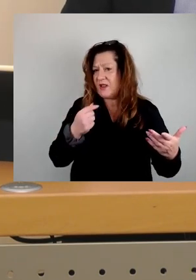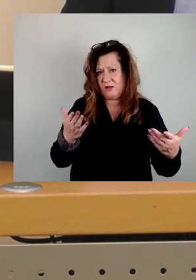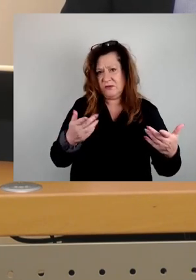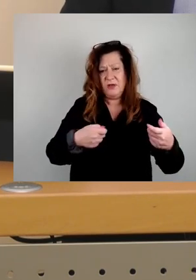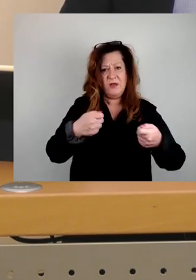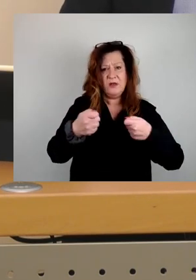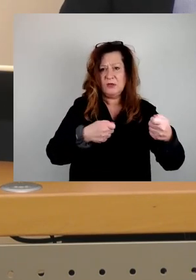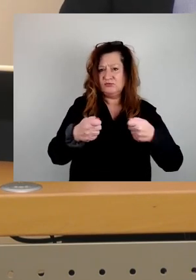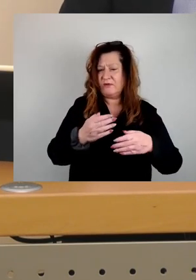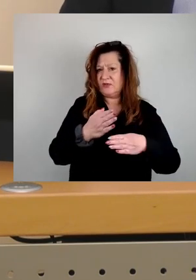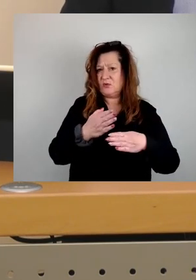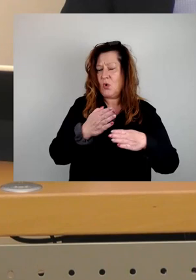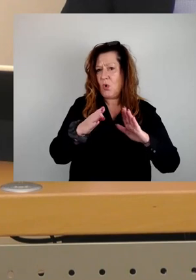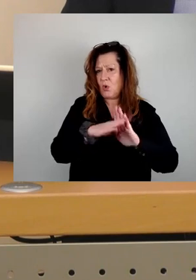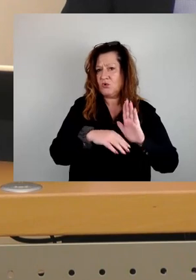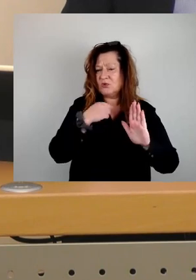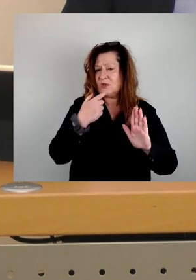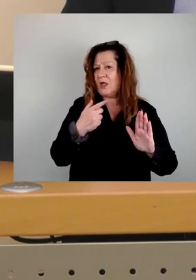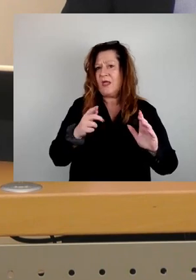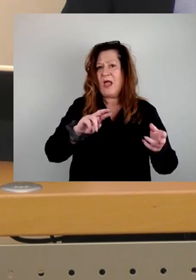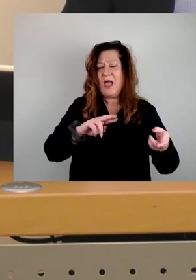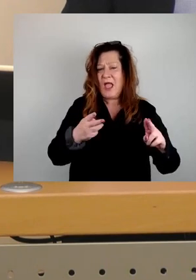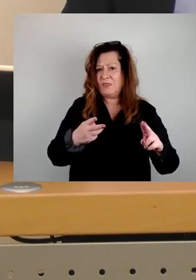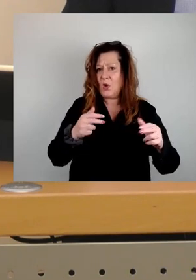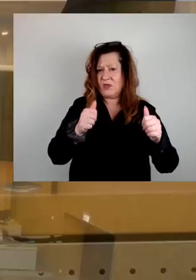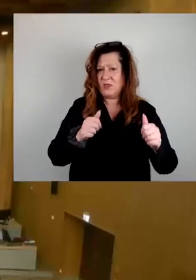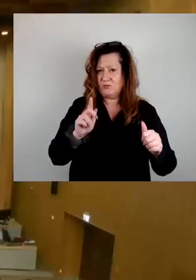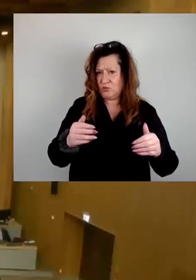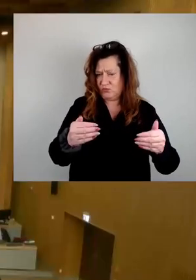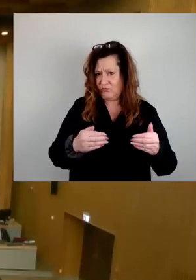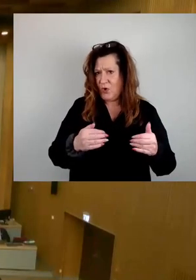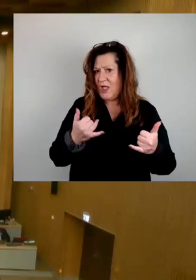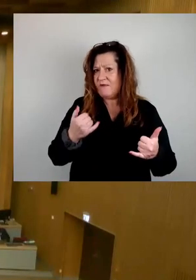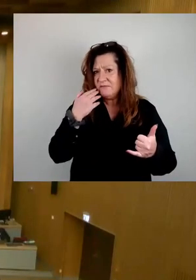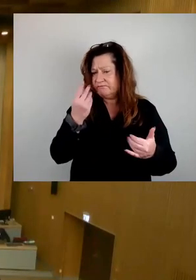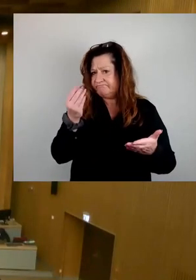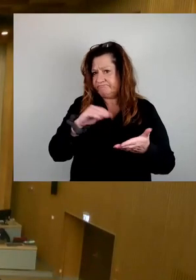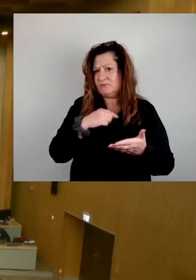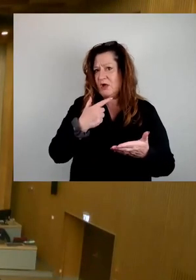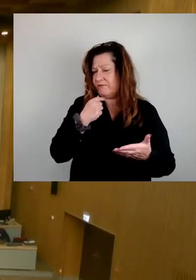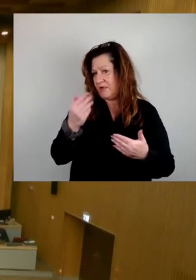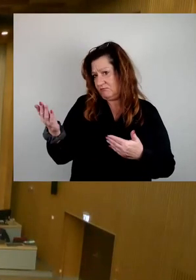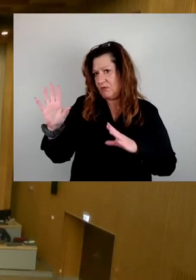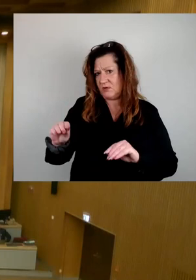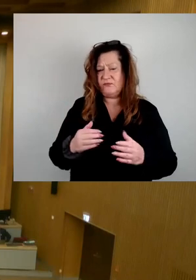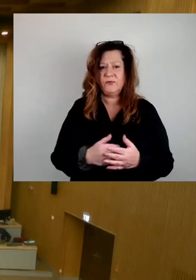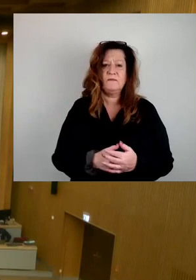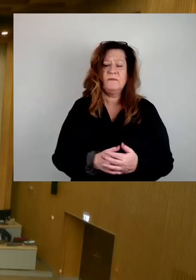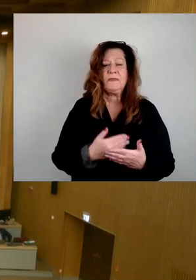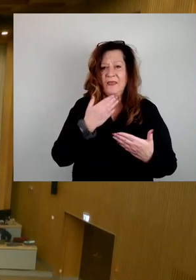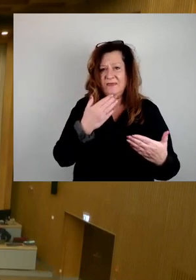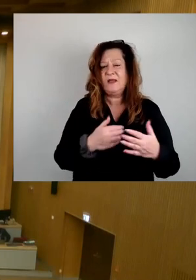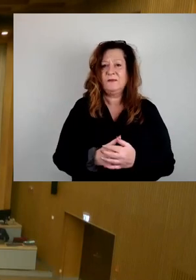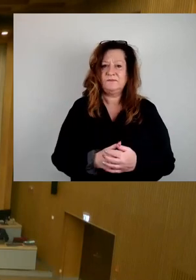Einbringung Änderungsanträge vorher passieren. Und Herr Laczynski möchte es, also bitte schön. Ja, vielen Dank, Herr Bürgermeister. Damit ich